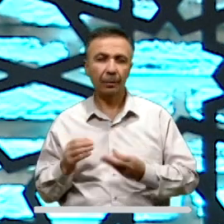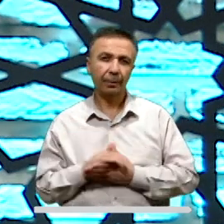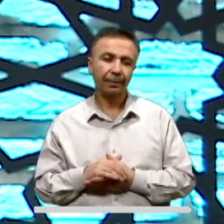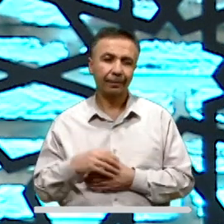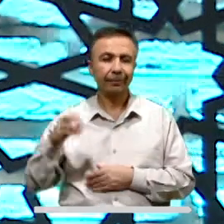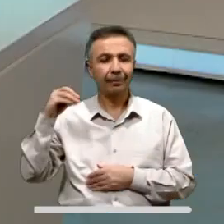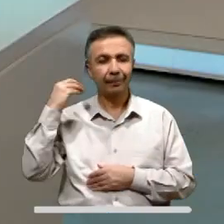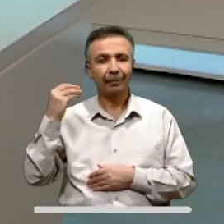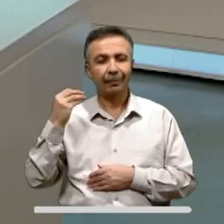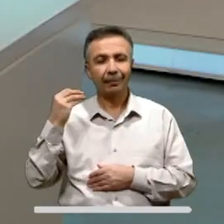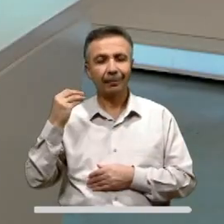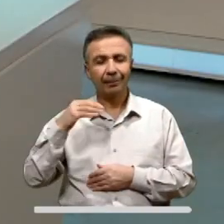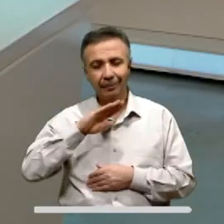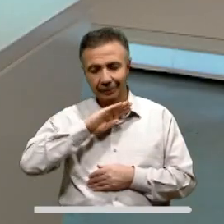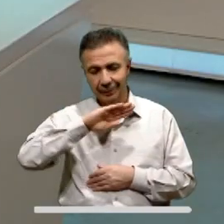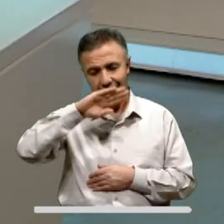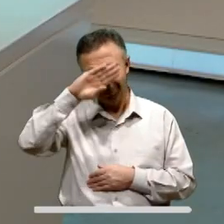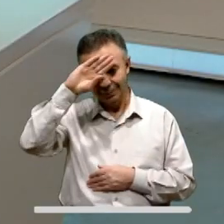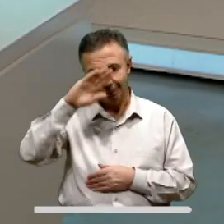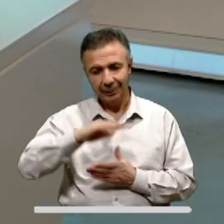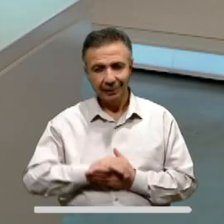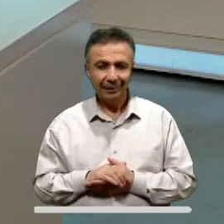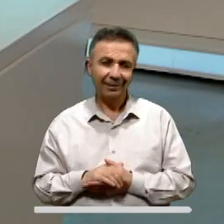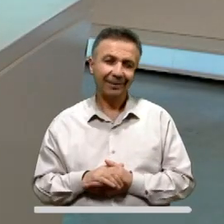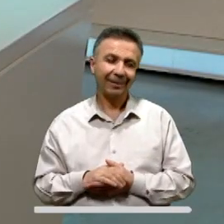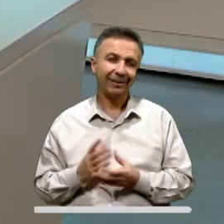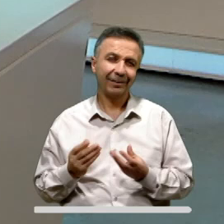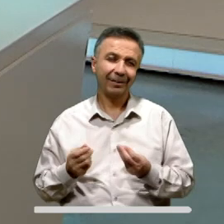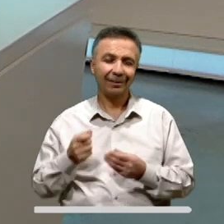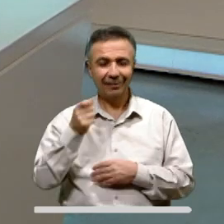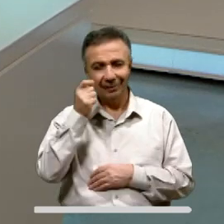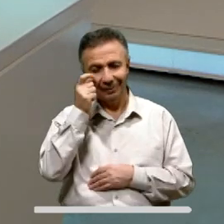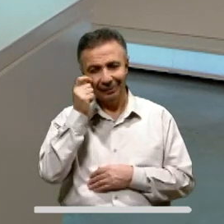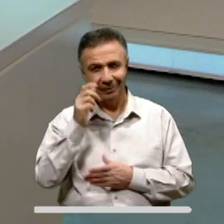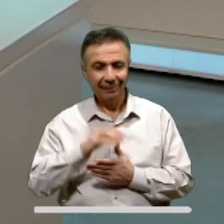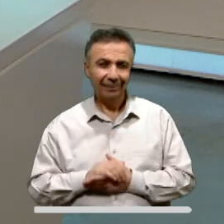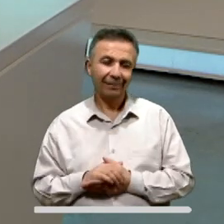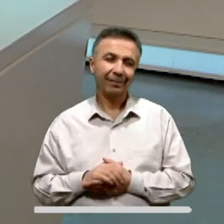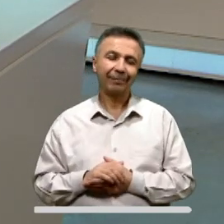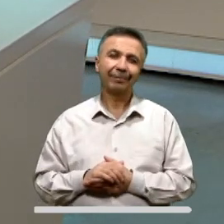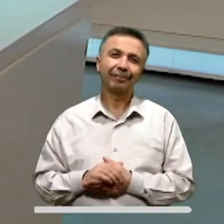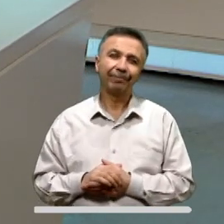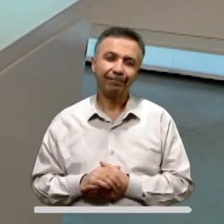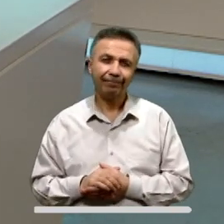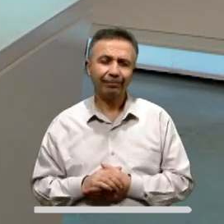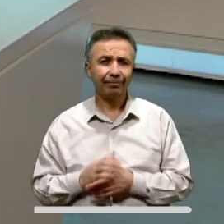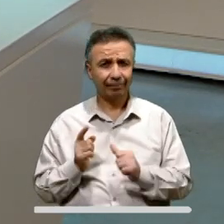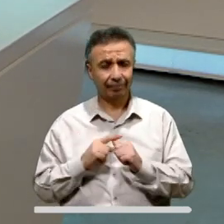olsun. Ellerinden saygıyla, hürmetle öpüyorum. Çok özlemiştik. Allah razı olsun. Sağ olun. İlk